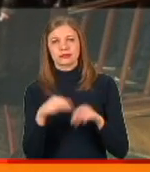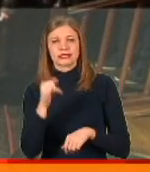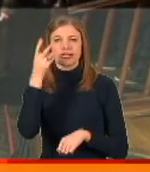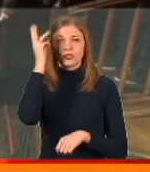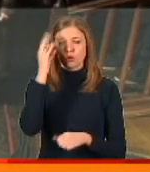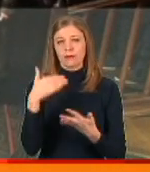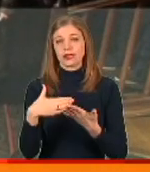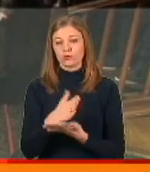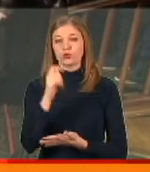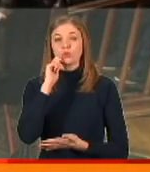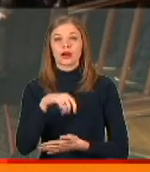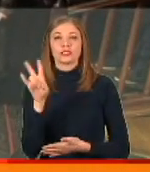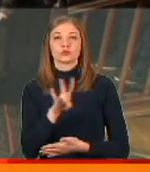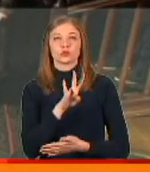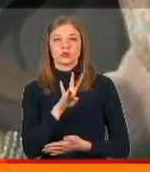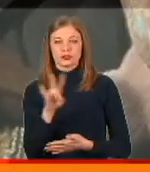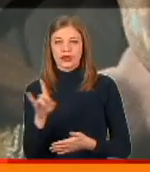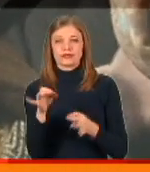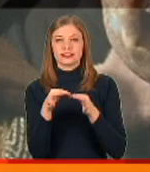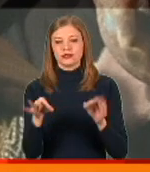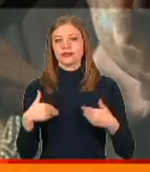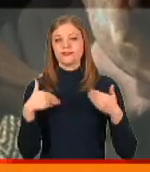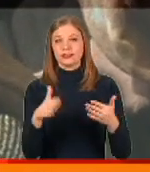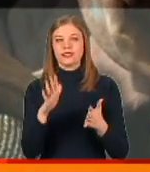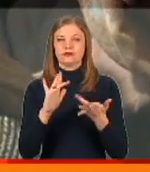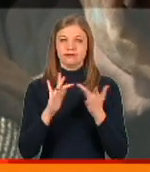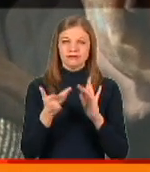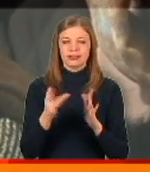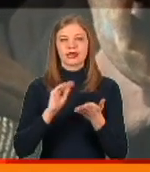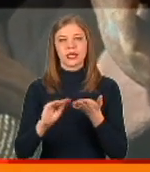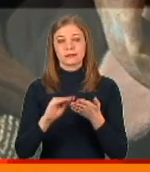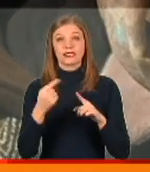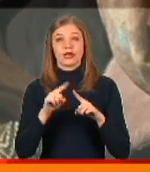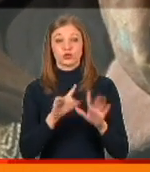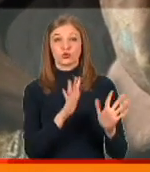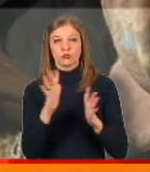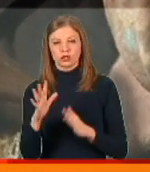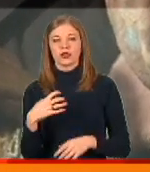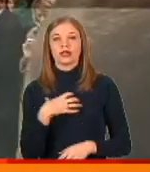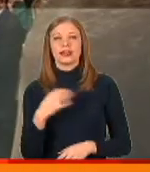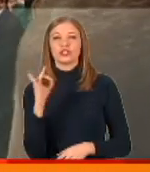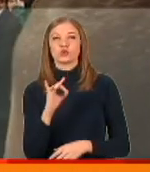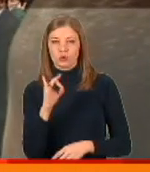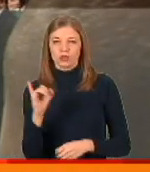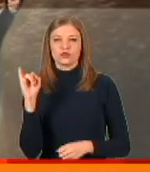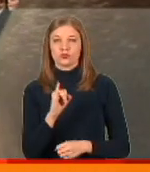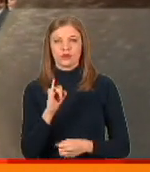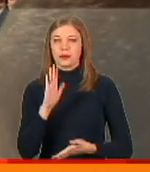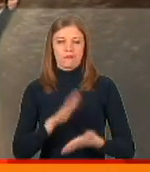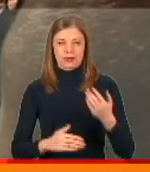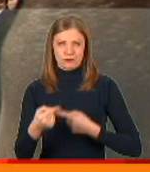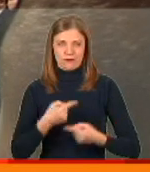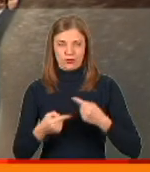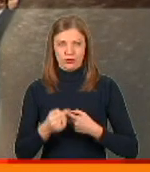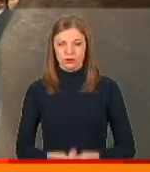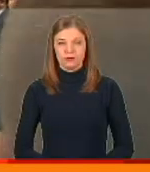політики. Українську церкву із незалежністю вітали в соціальних мережах, називали цю подію історичною і безповоротною.